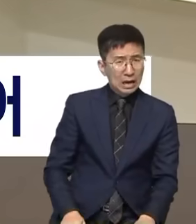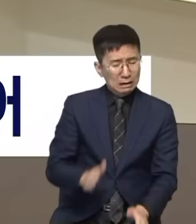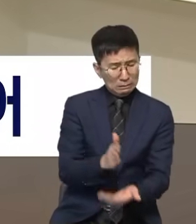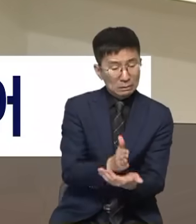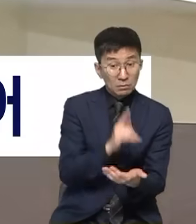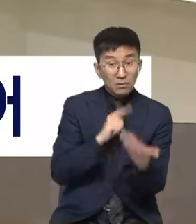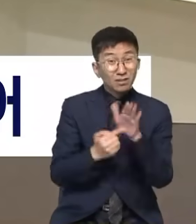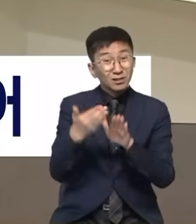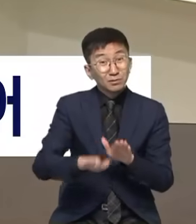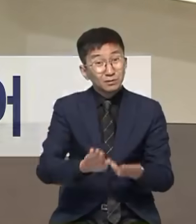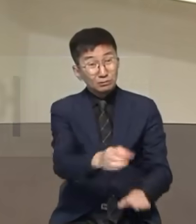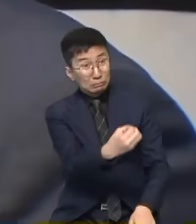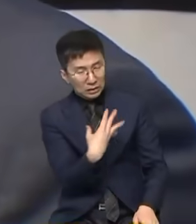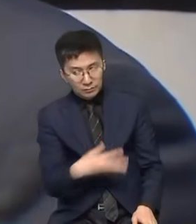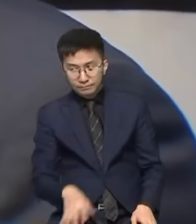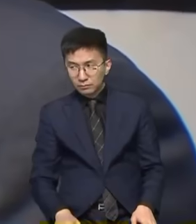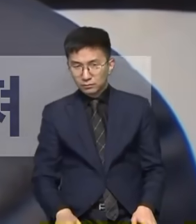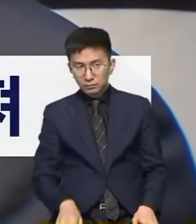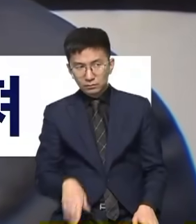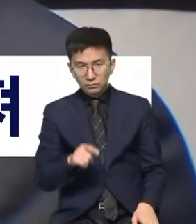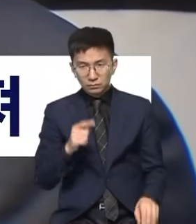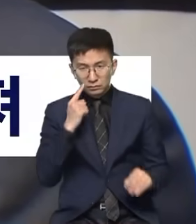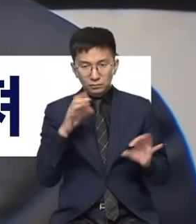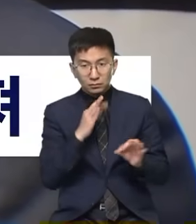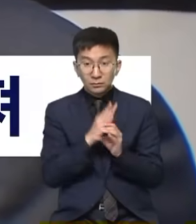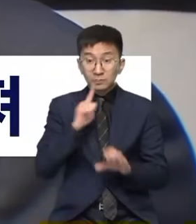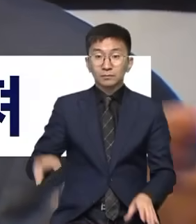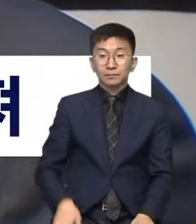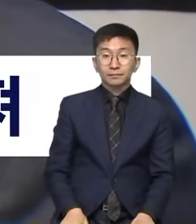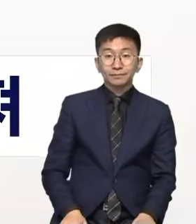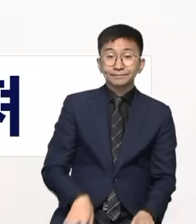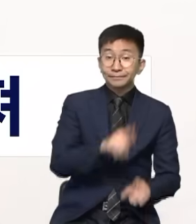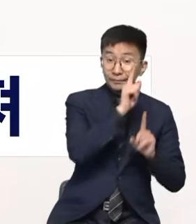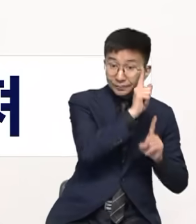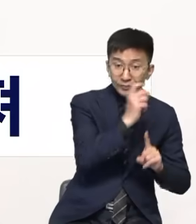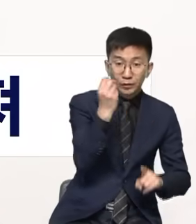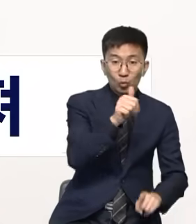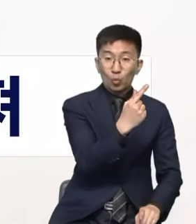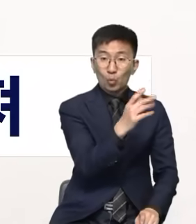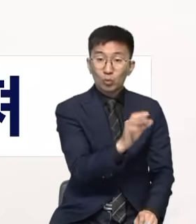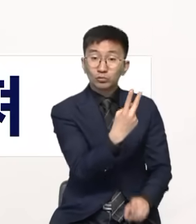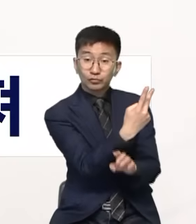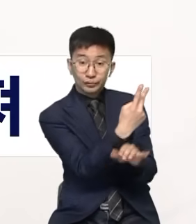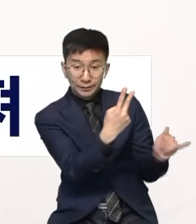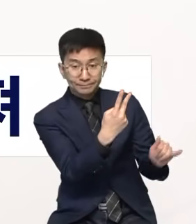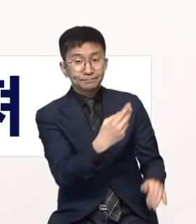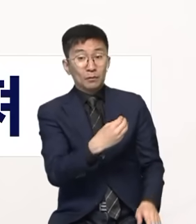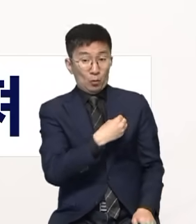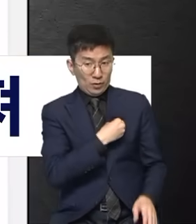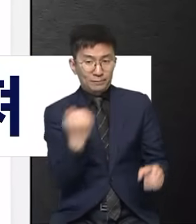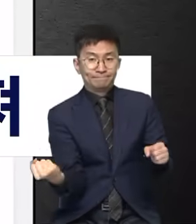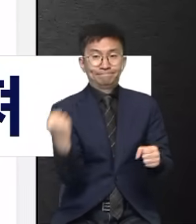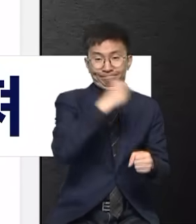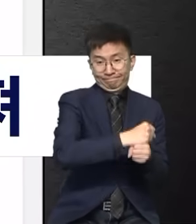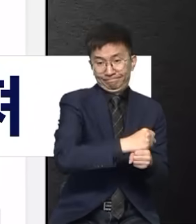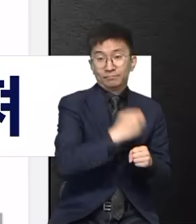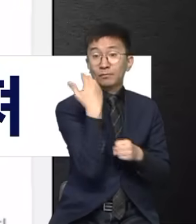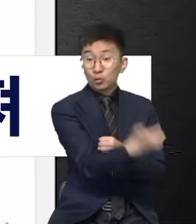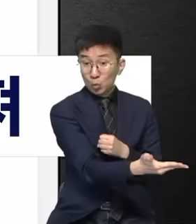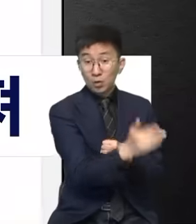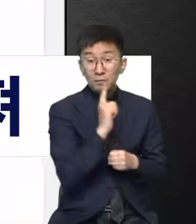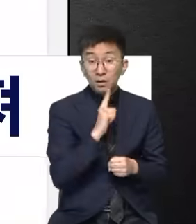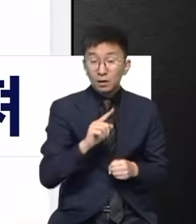대해 언급하지 않고 있습니다. 1호 안건인 이준석 전 대표와 홍준표 대구시장 등에 대한 이른바 대사면에